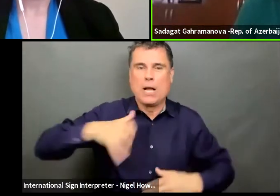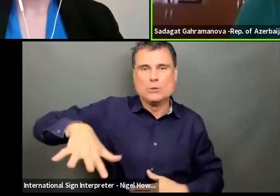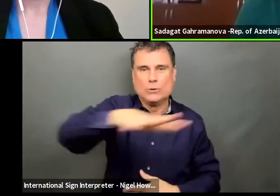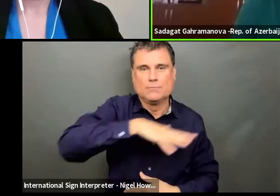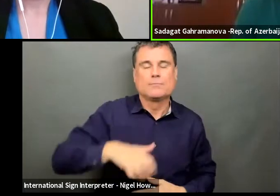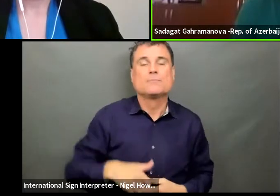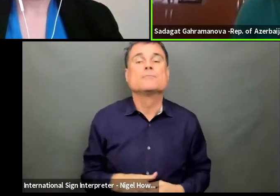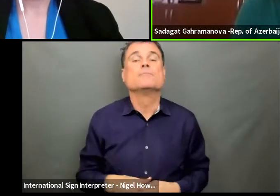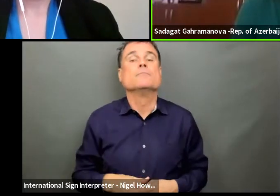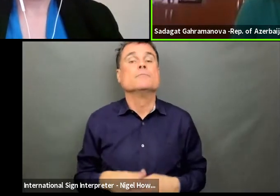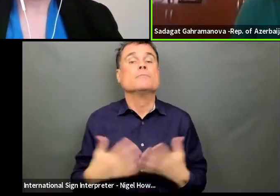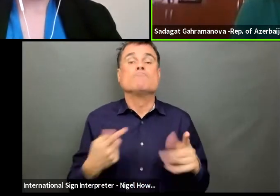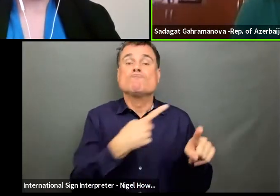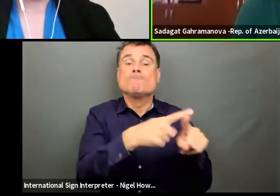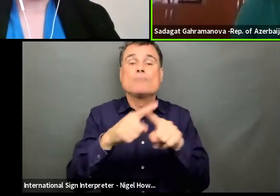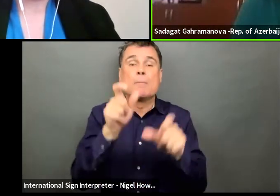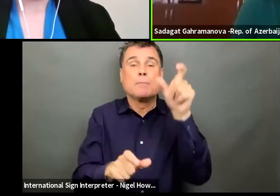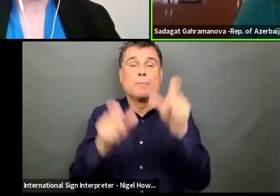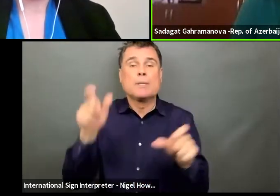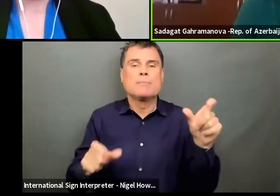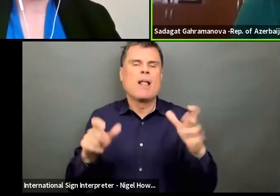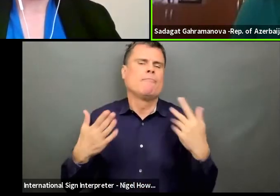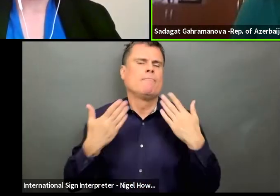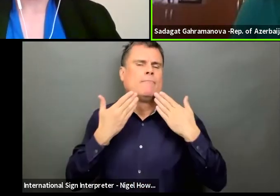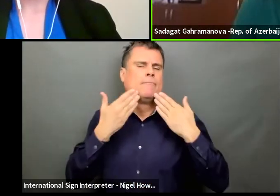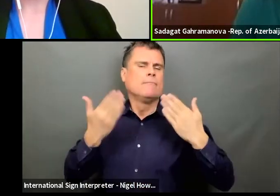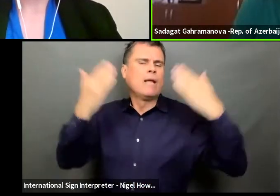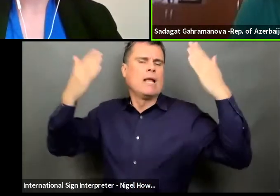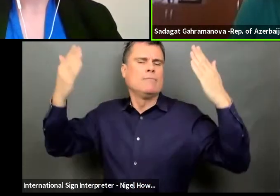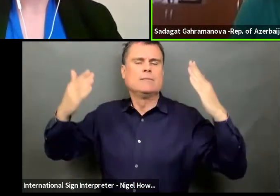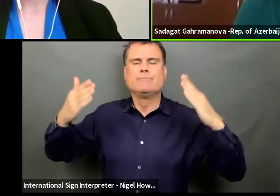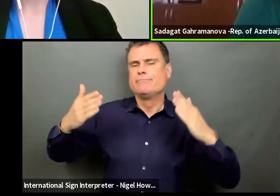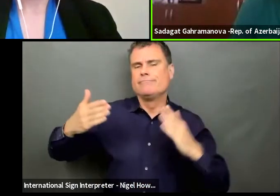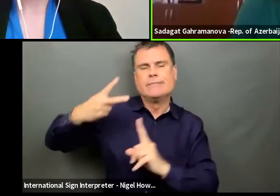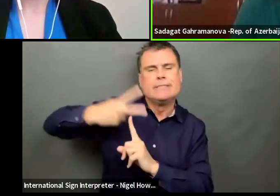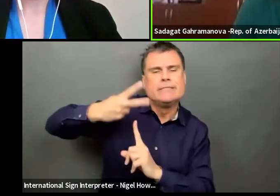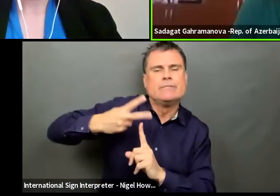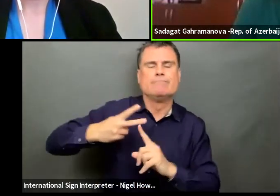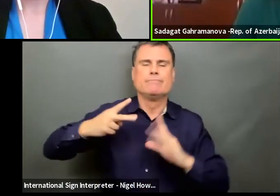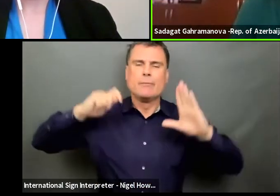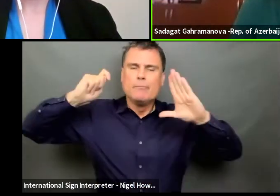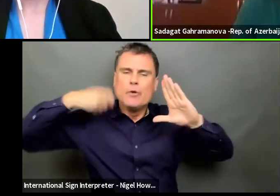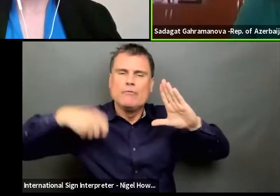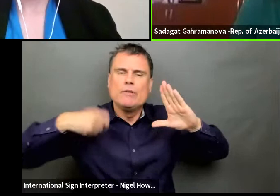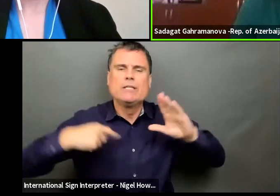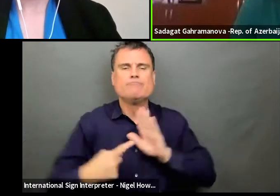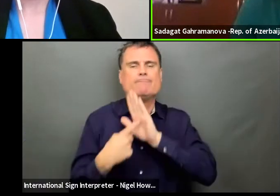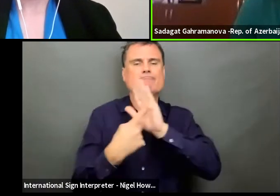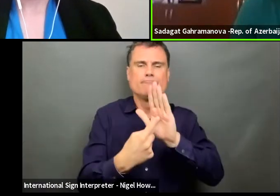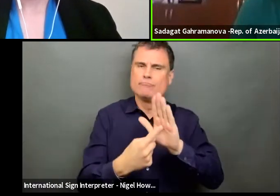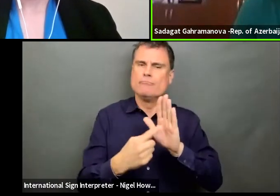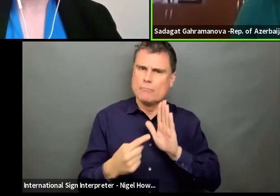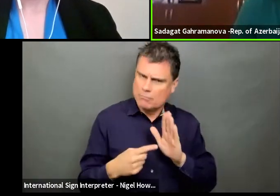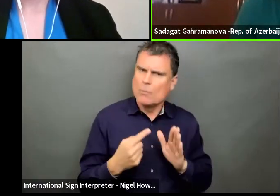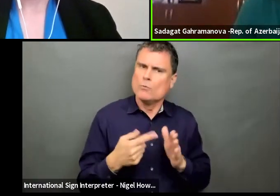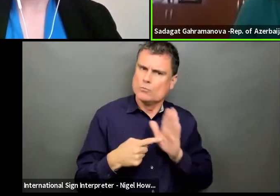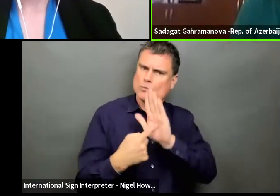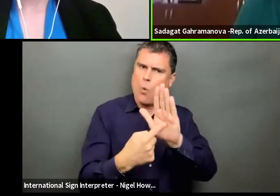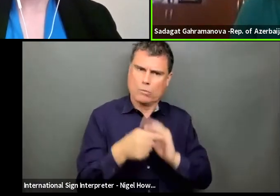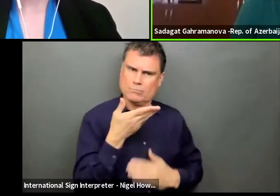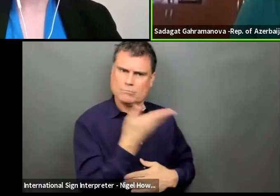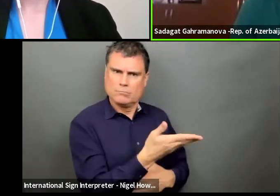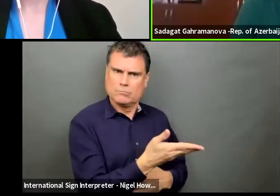при обследовании и делать аборты по половому признаку было в Азербайджане